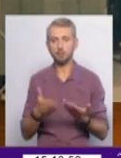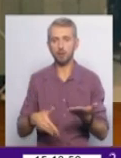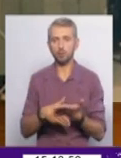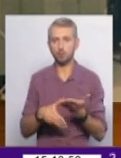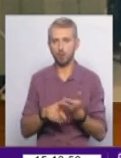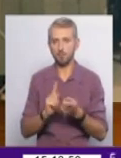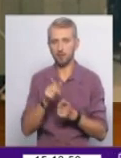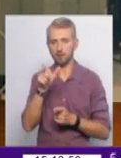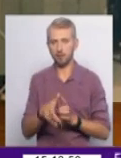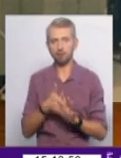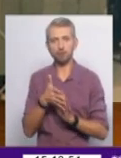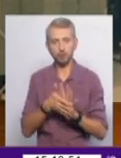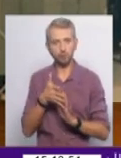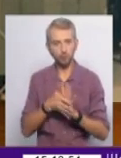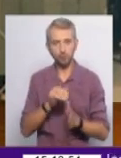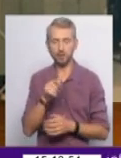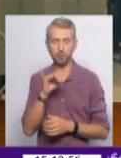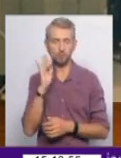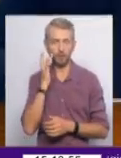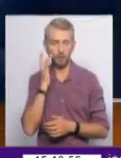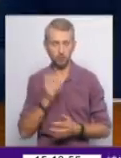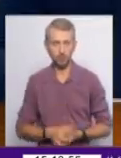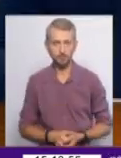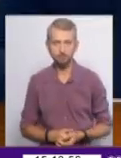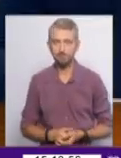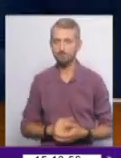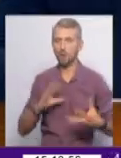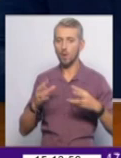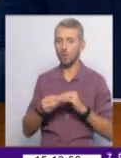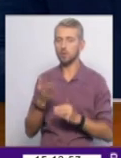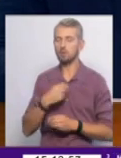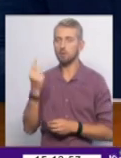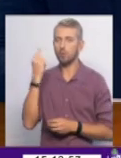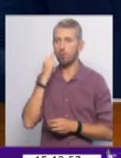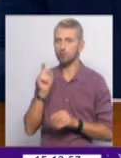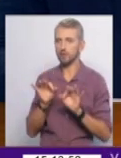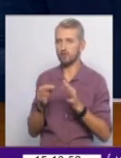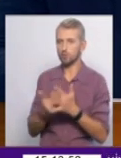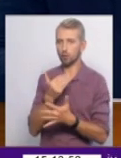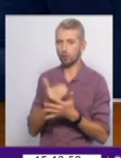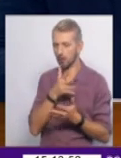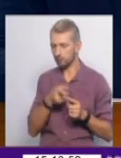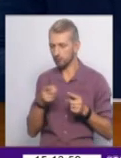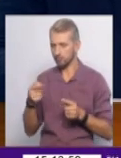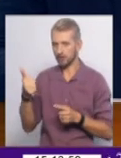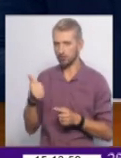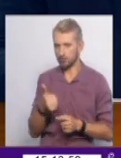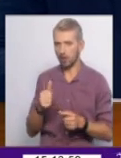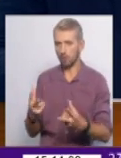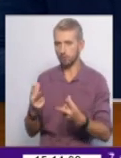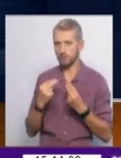допомагає перекладач жестової мови Ігор Бондаренко. Отже, пане Павло, ми почули у випуску новин, що впродовж тижня вже обіцяють